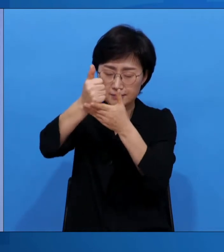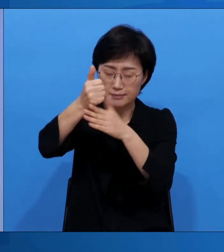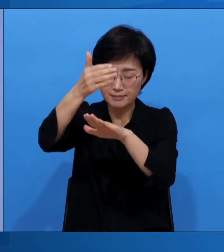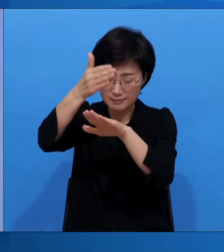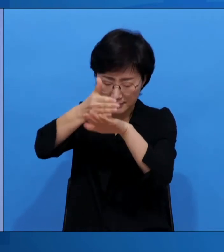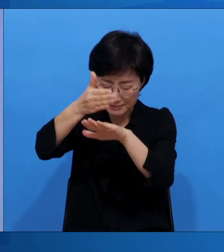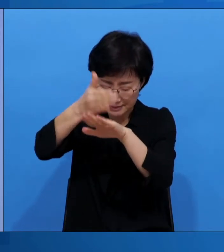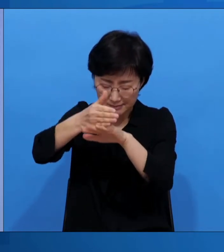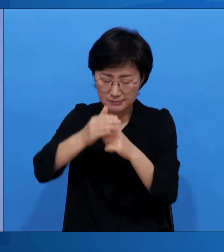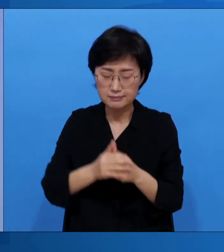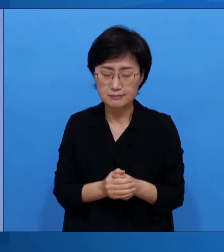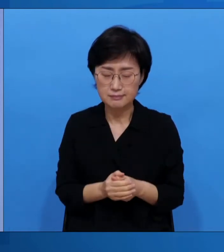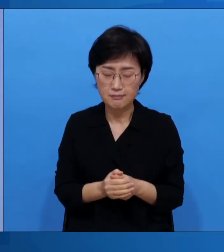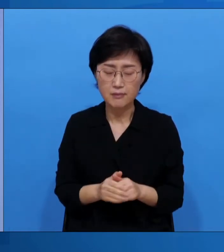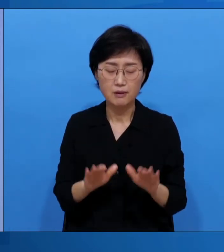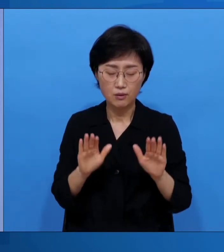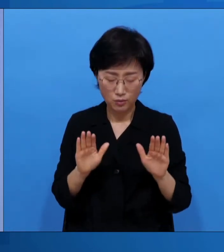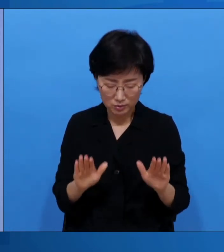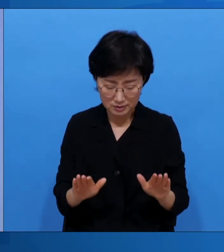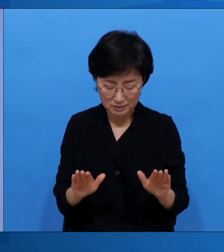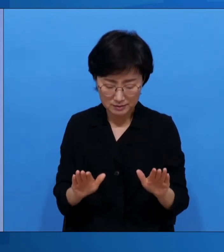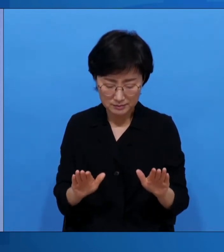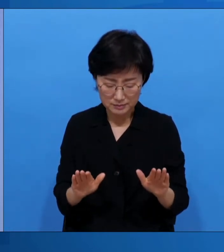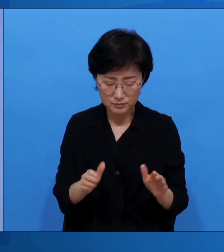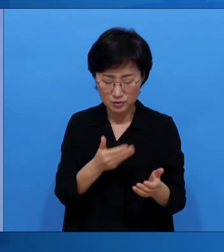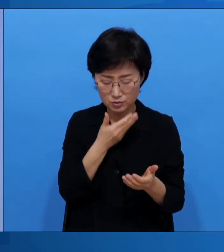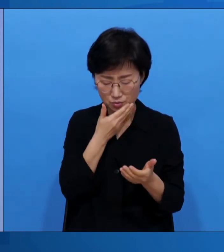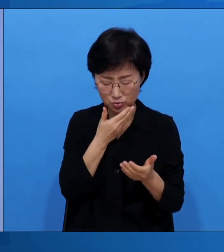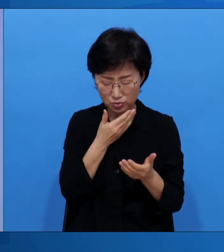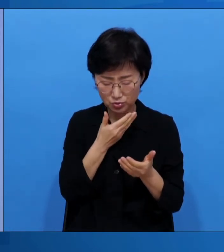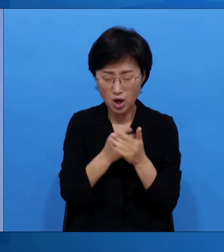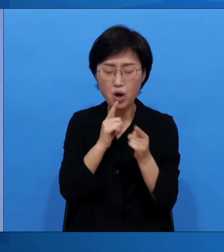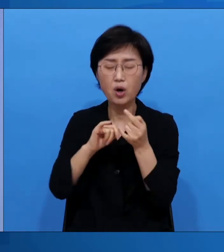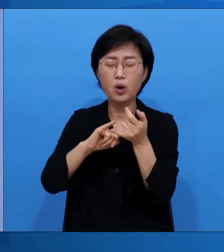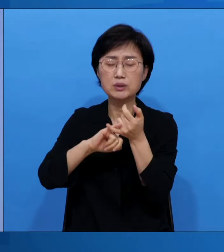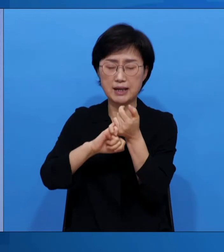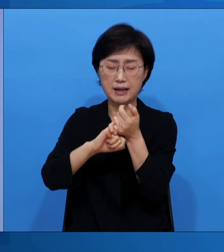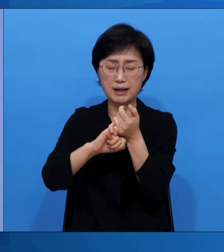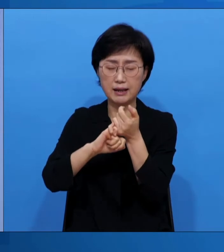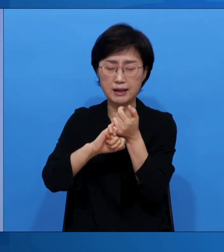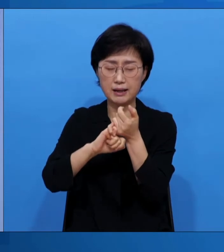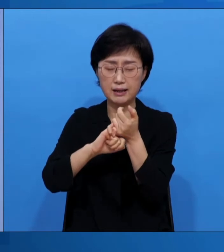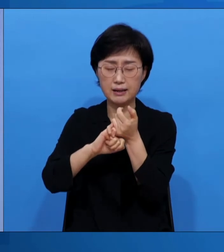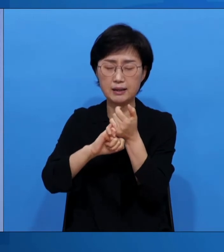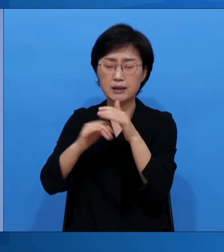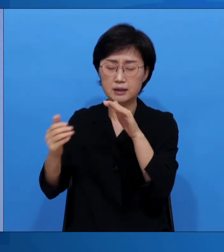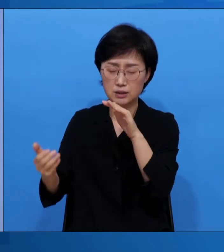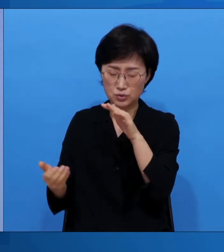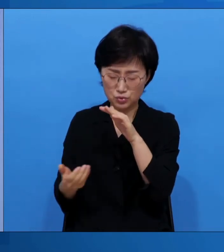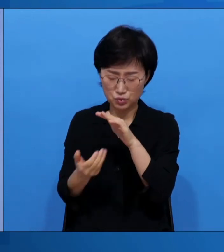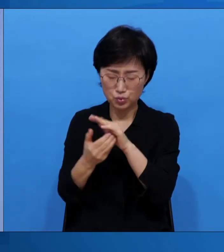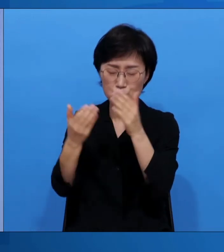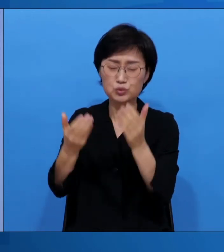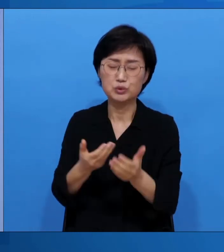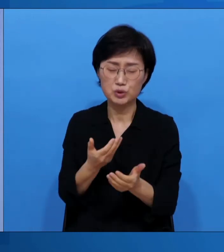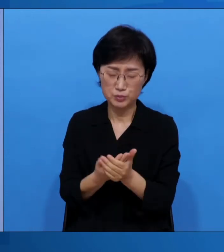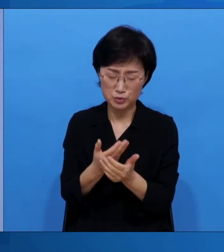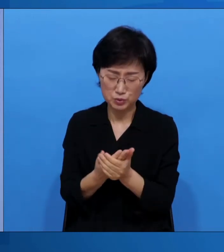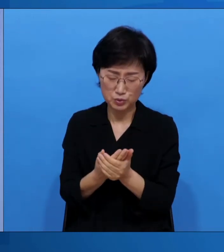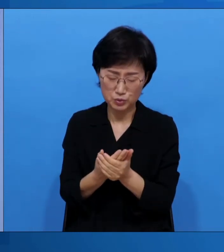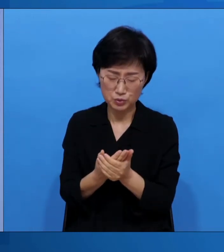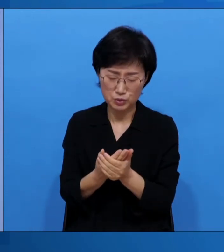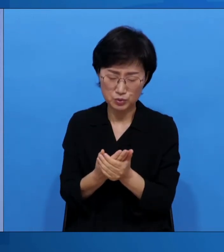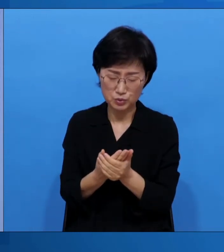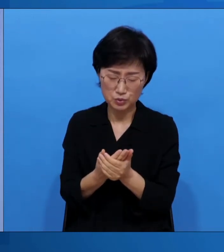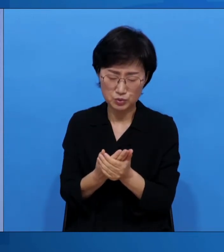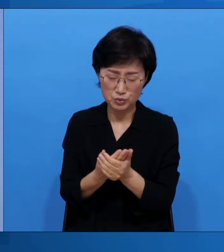감사드립니다. God, we thank you. 오늘 귀중한 언약의 날이 되게 해 주옵소서. May today be a precious day of the covenant.